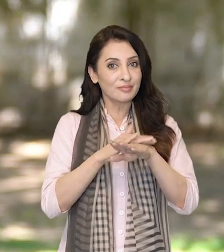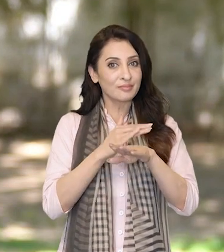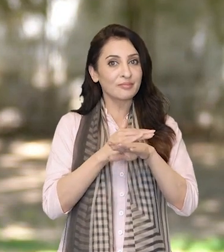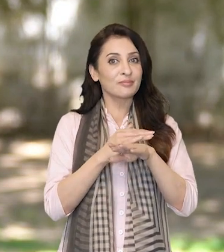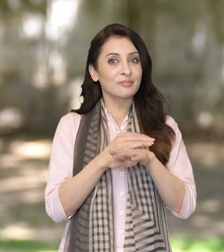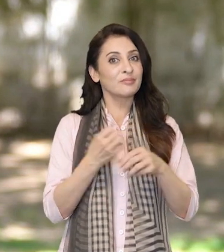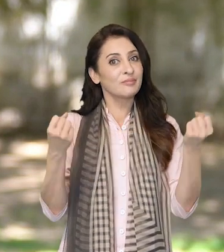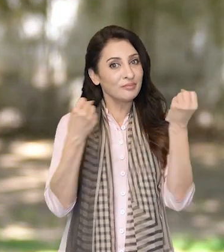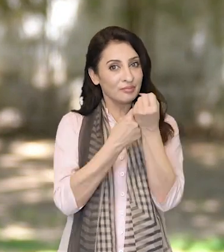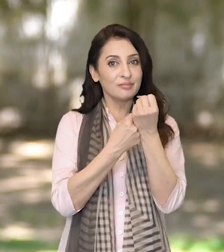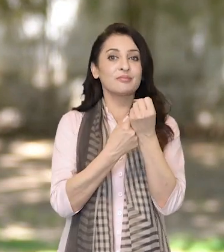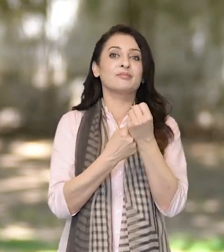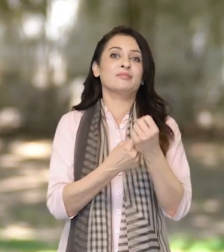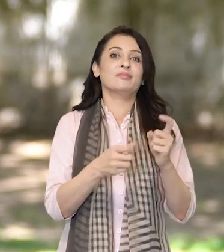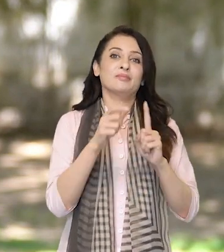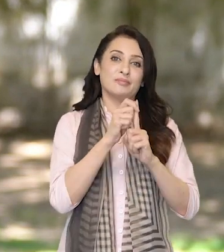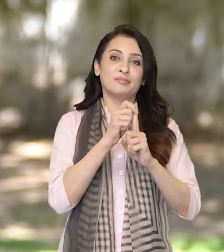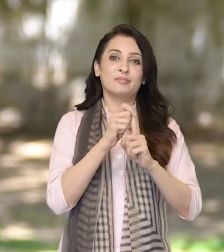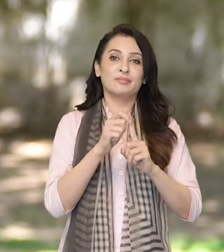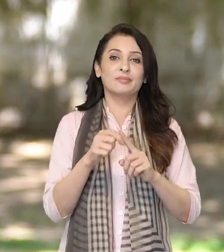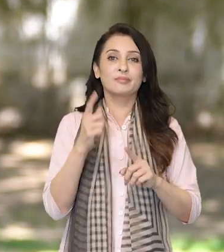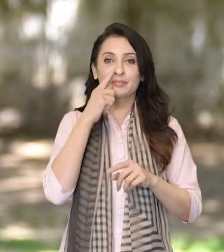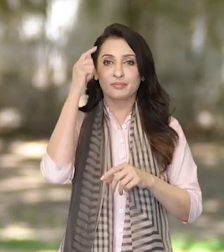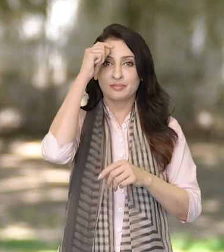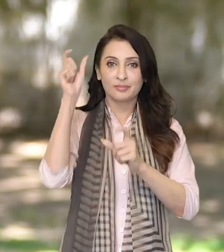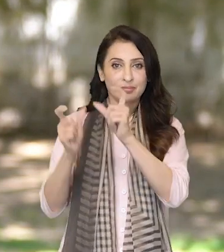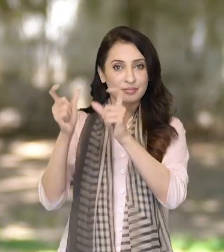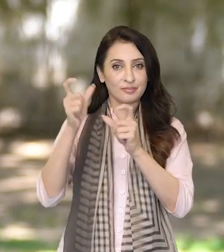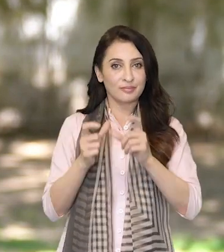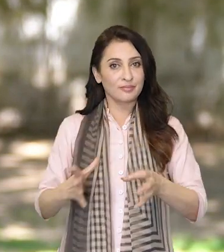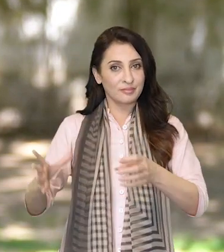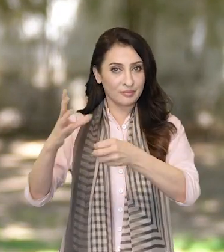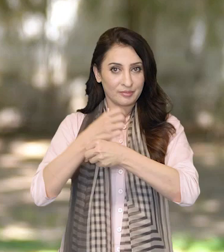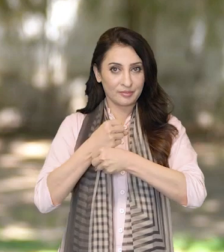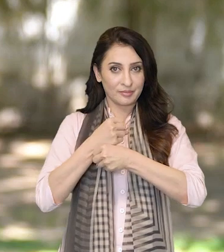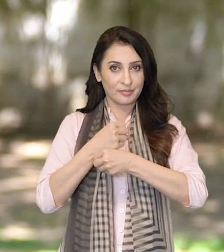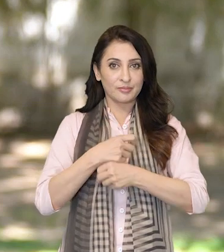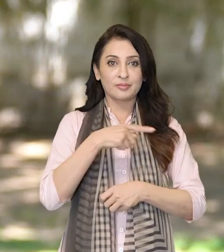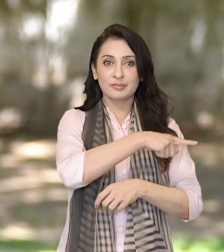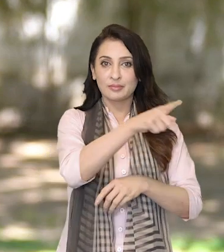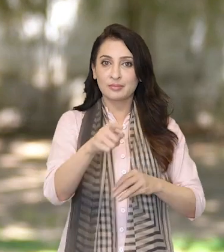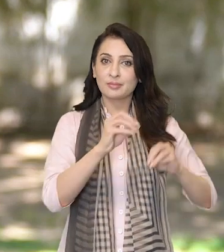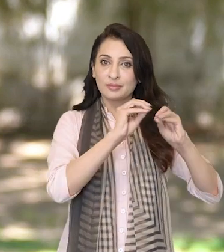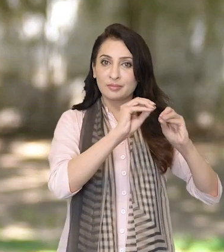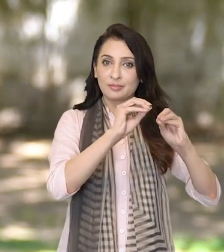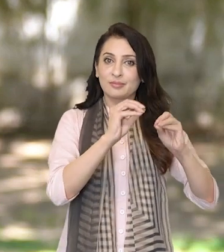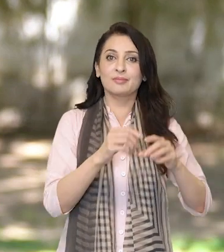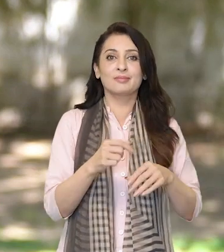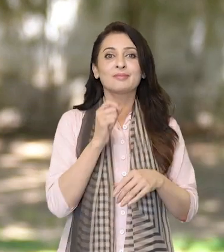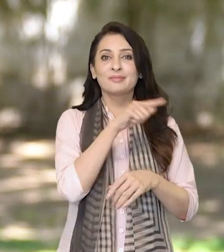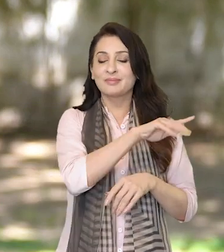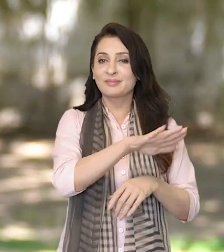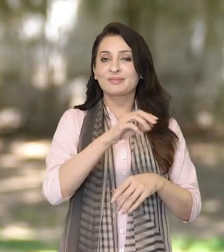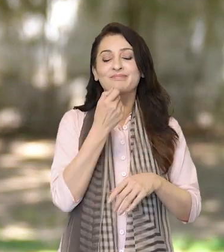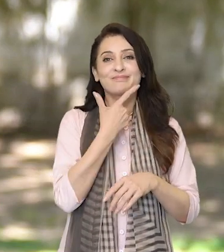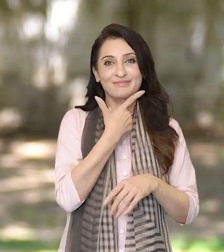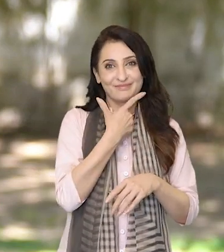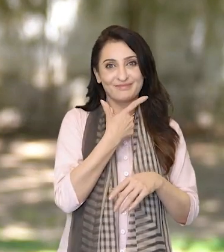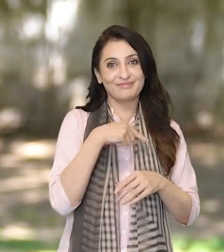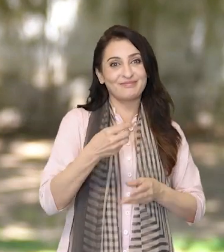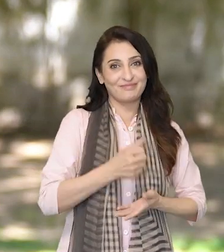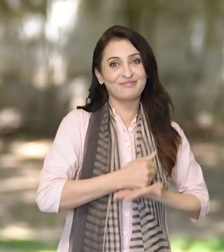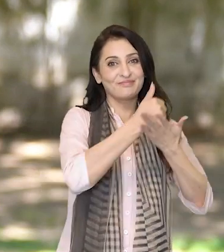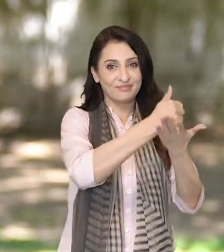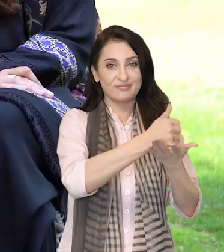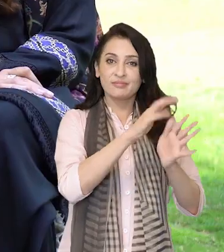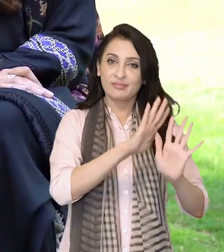लव, and that's why we all came together. A lot of mothers came together with the sole purpose of bringing smiles onto these